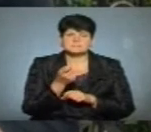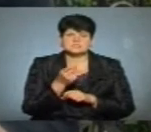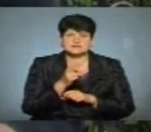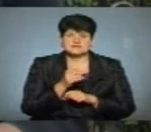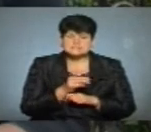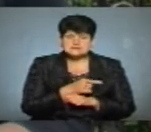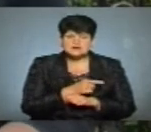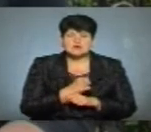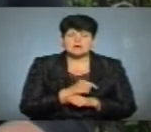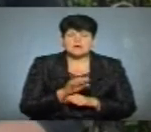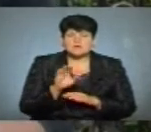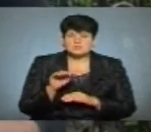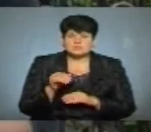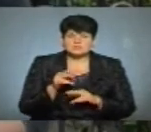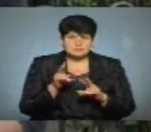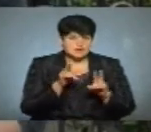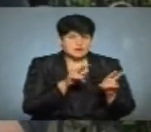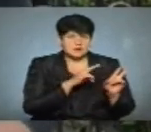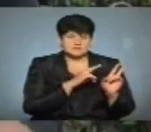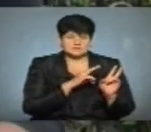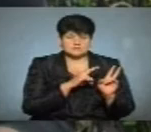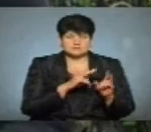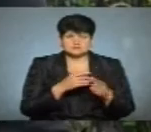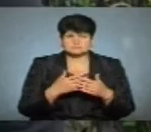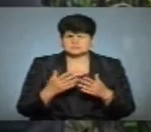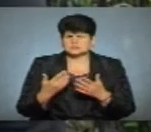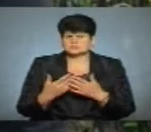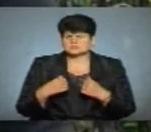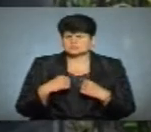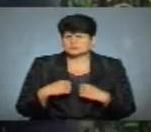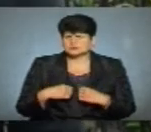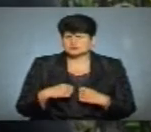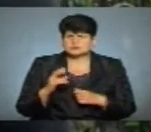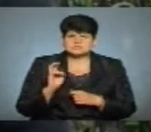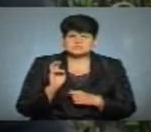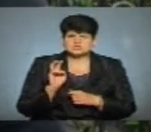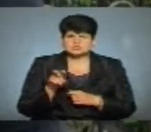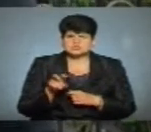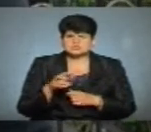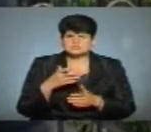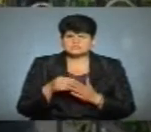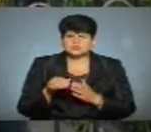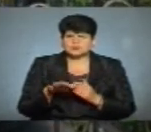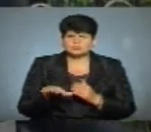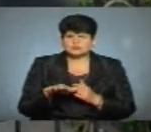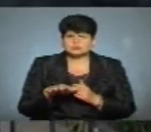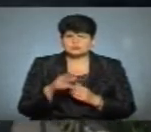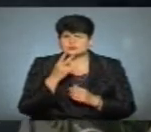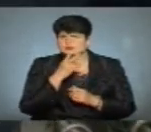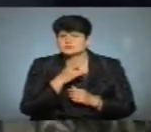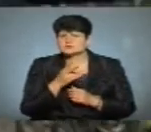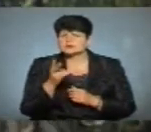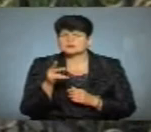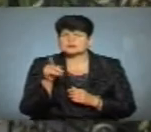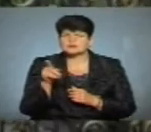А тоді глянула, ніби спокій, зайшла знову на своє подвір'я. І тоді дивлюся, а